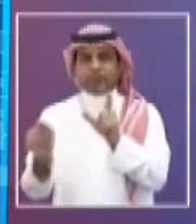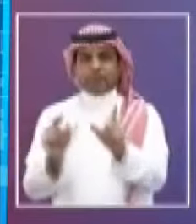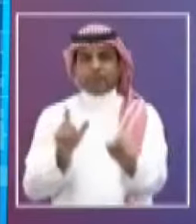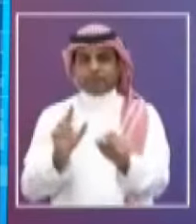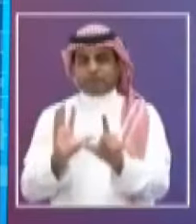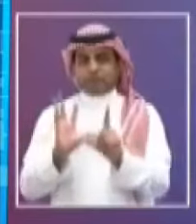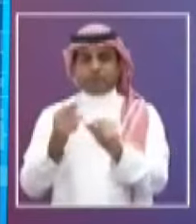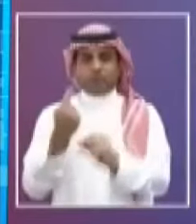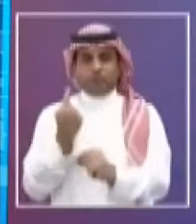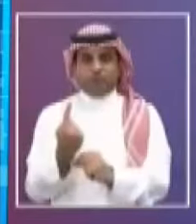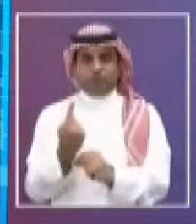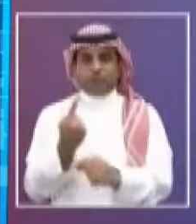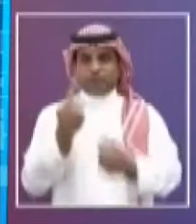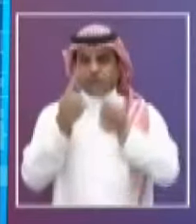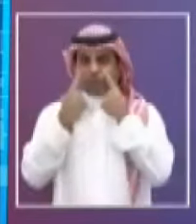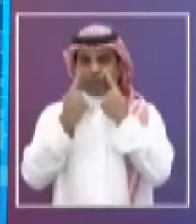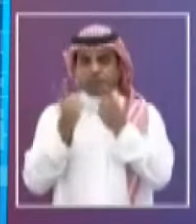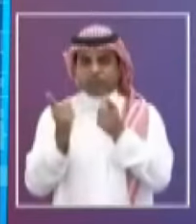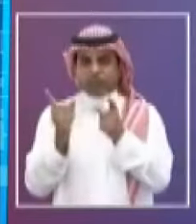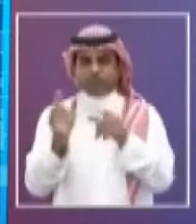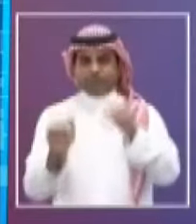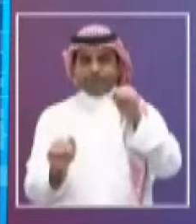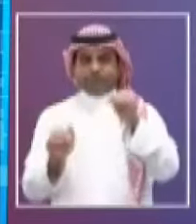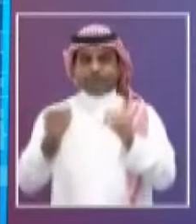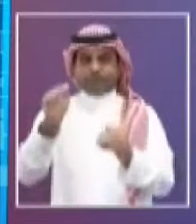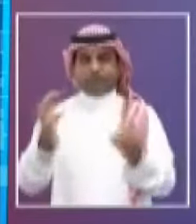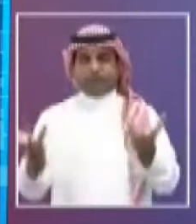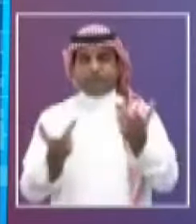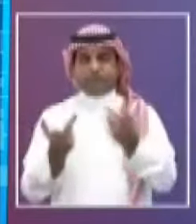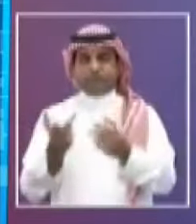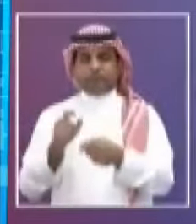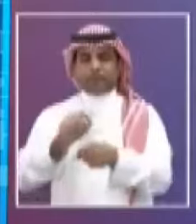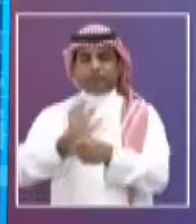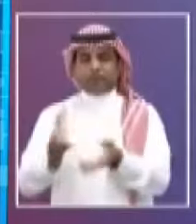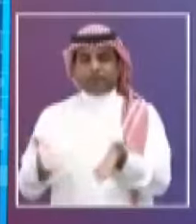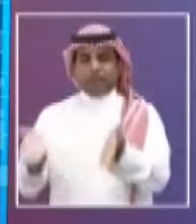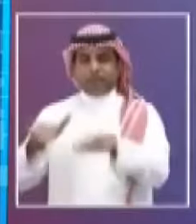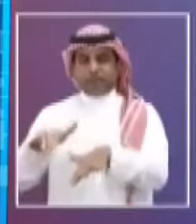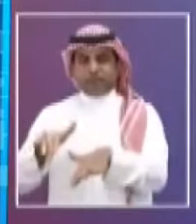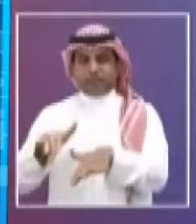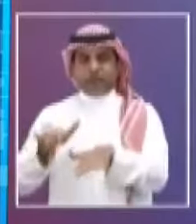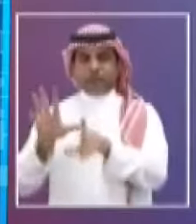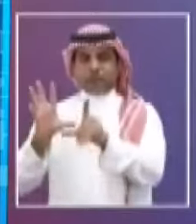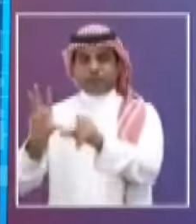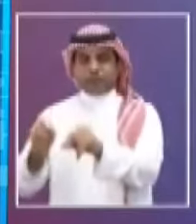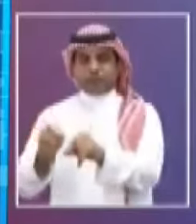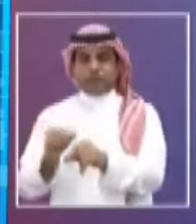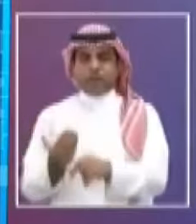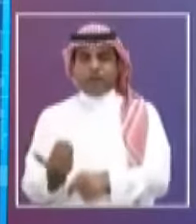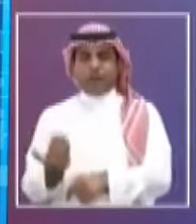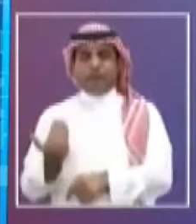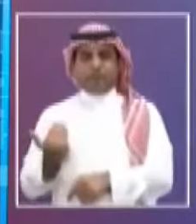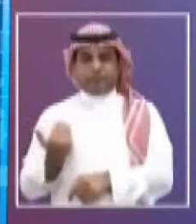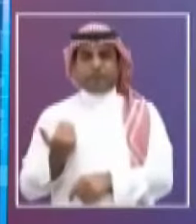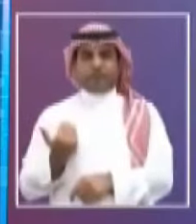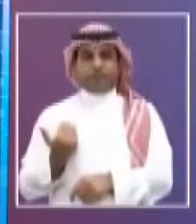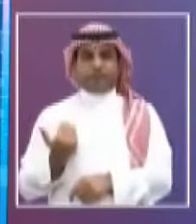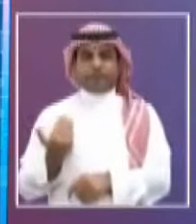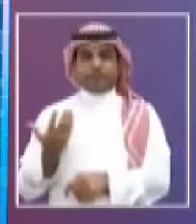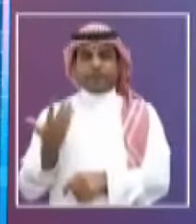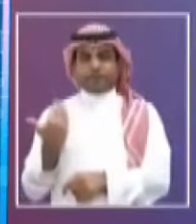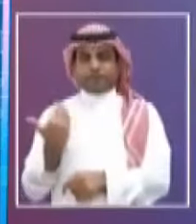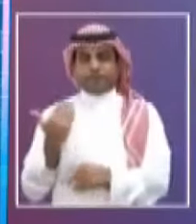أسبوع سيتم مقارنتها بإجمالي الحالات التي تم رصدها في أسبوع قبل ذلك